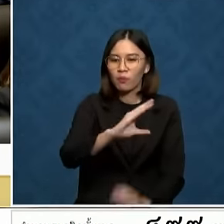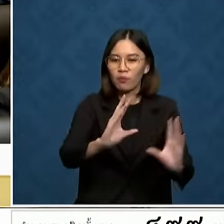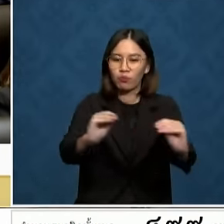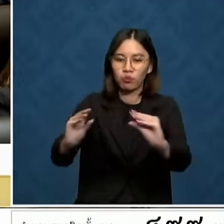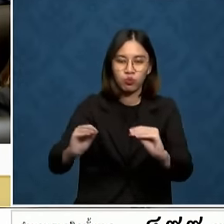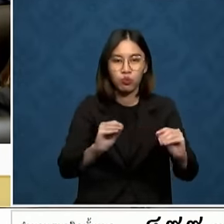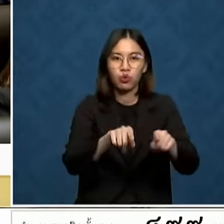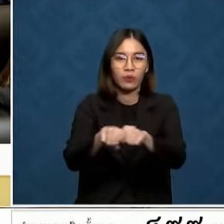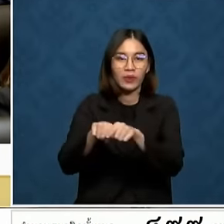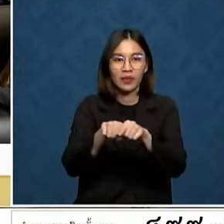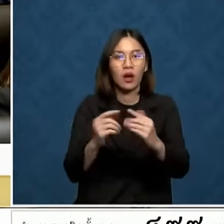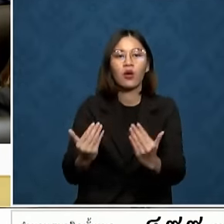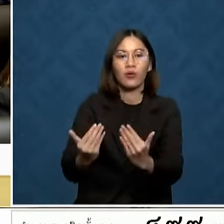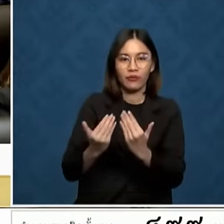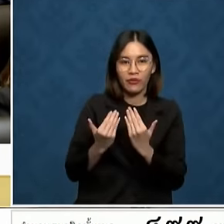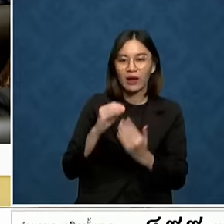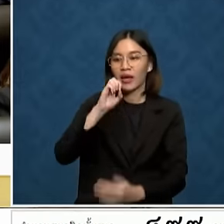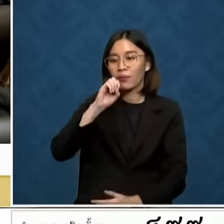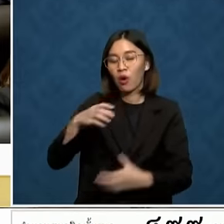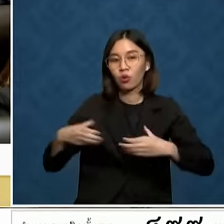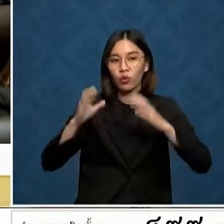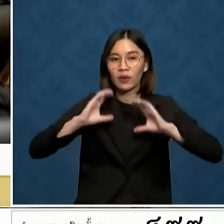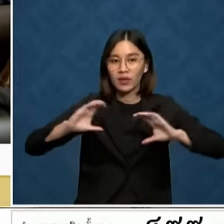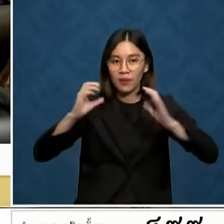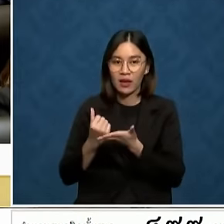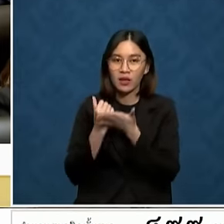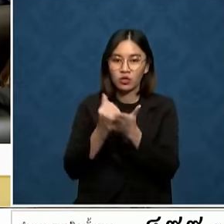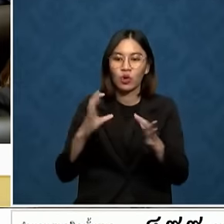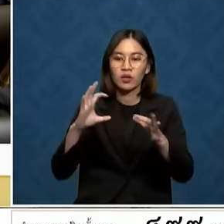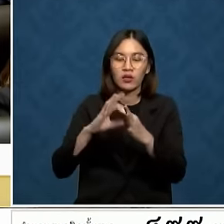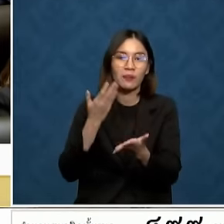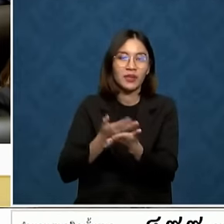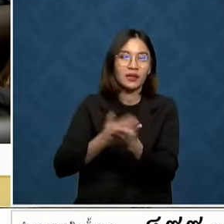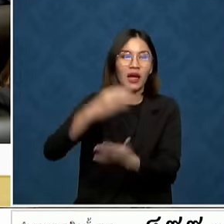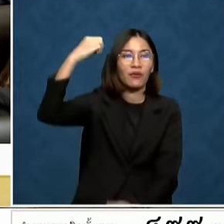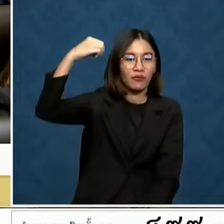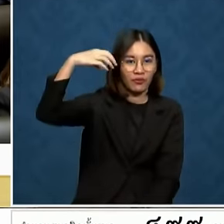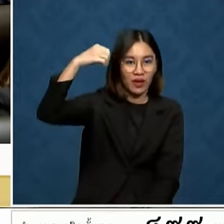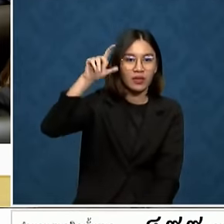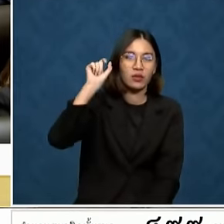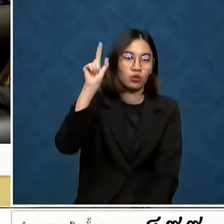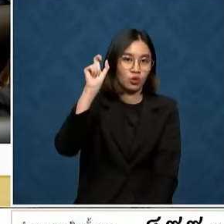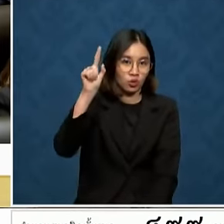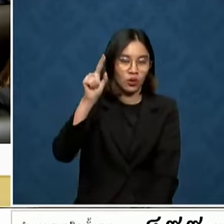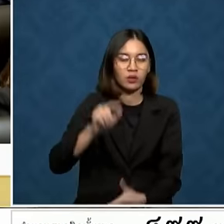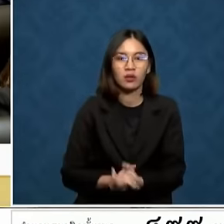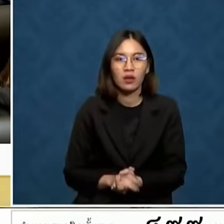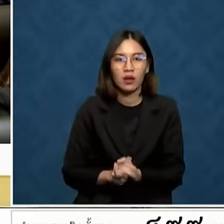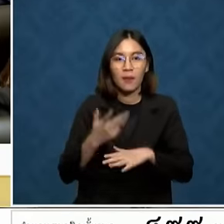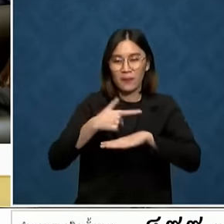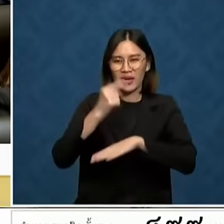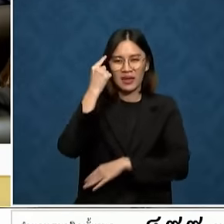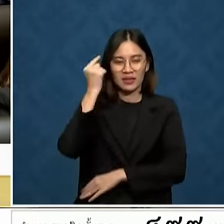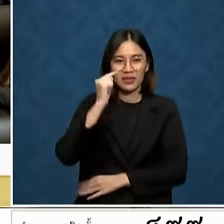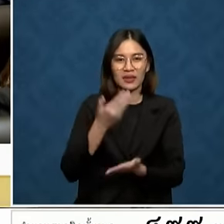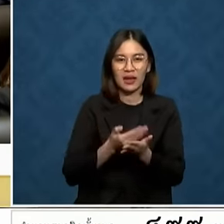เปเอกฉันคอการฝากใหผมนมาบอกกราธบารให้มาช่วยเหอค่ไเป็การเร่งโนถ้มาดว์จะคดวาเรื่องข